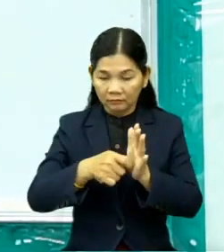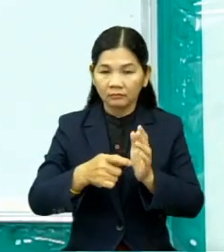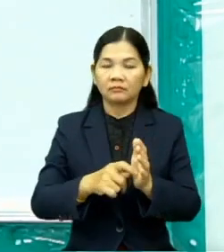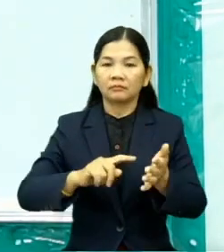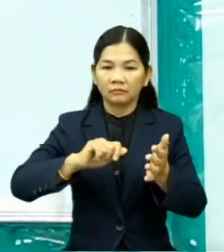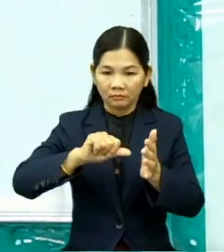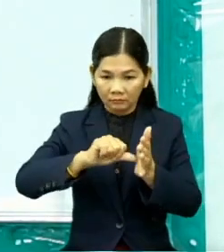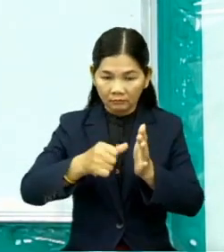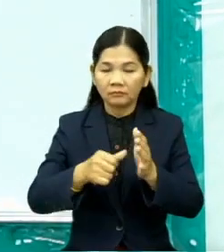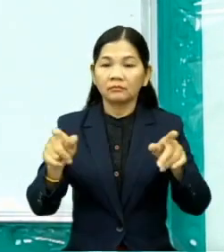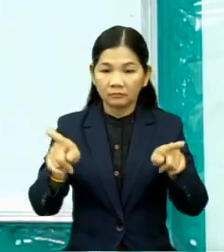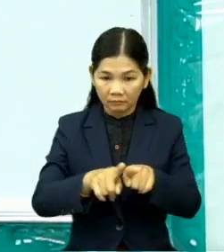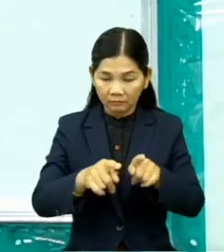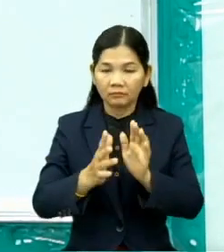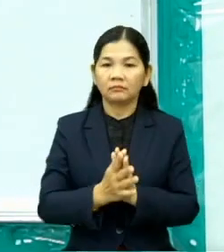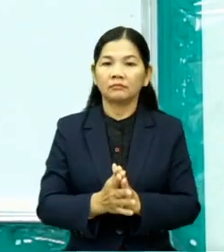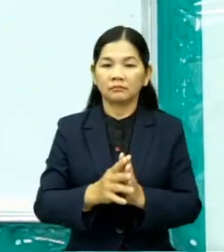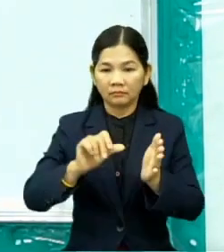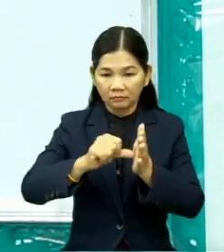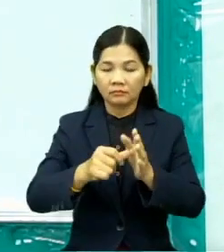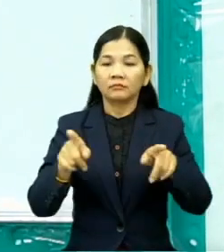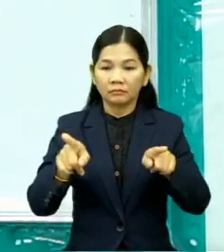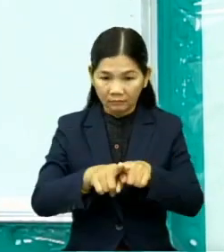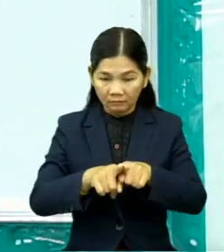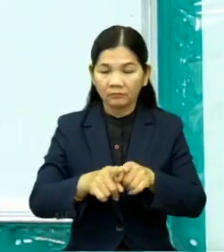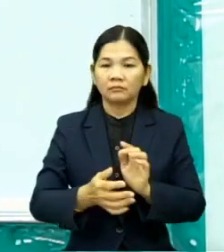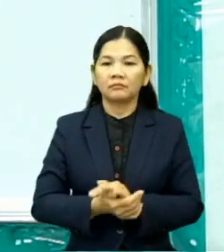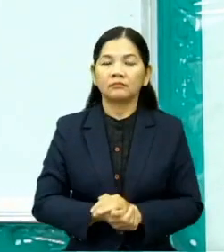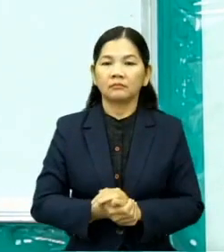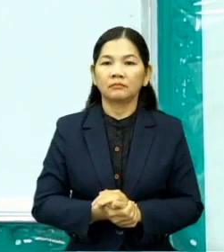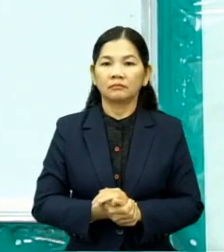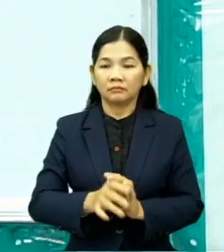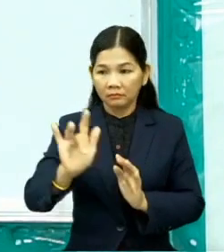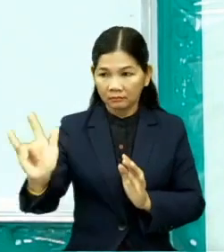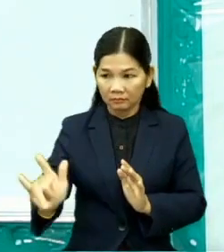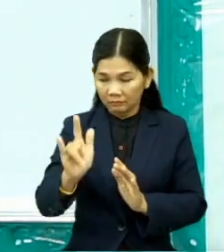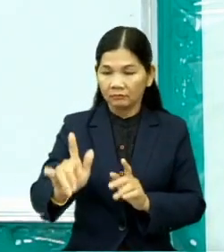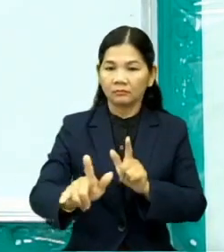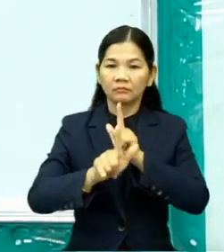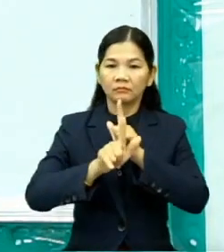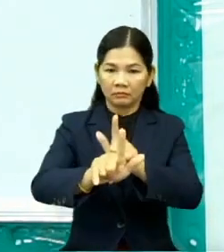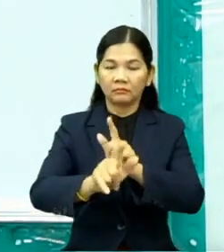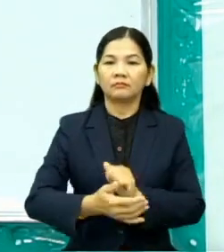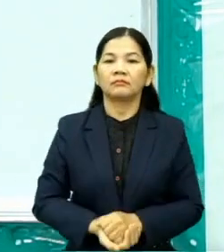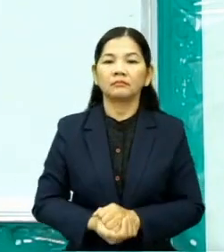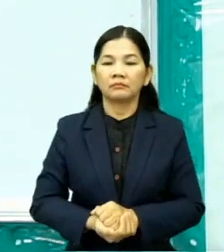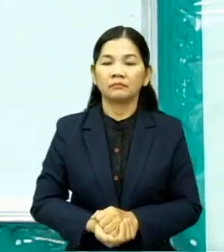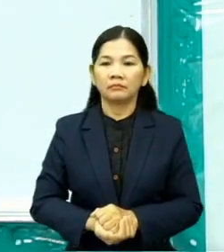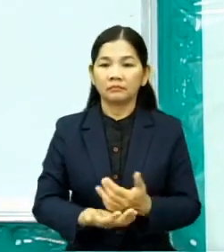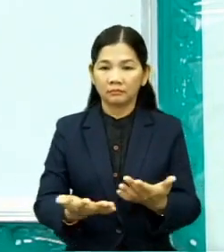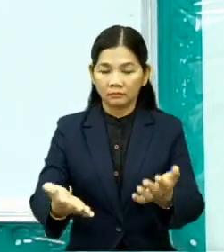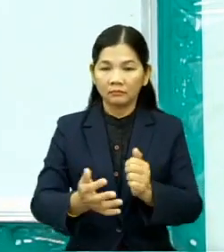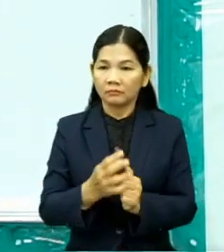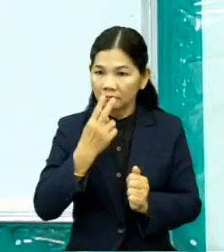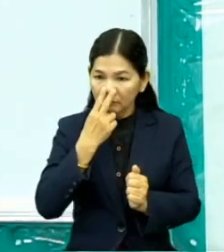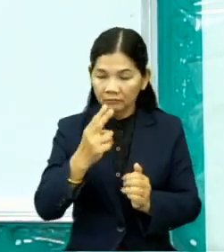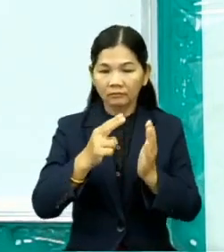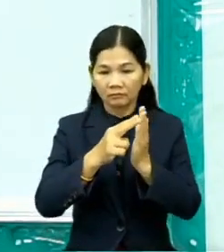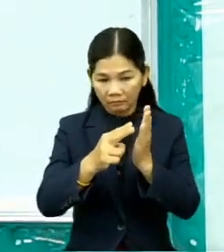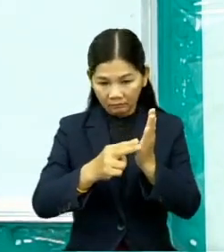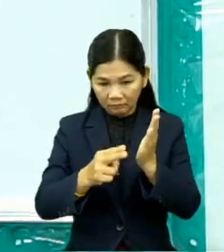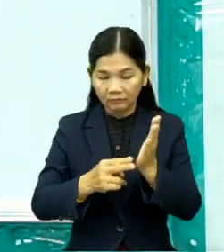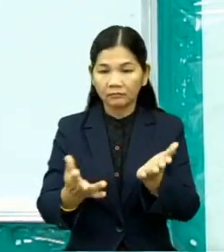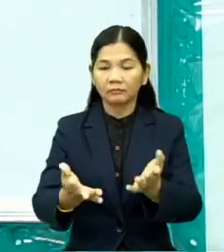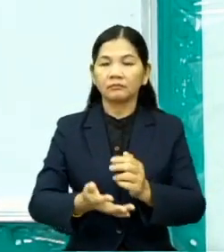ចនៈសព្ទគឺមានន័យថាពាក្យដែលមានន័យដូចគ្នាហើយអាចប្រើជំនួសគ្នាបានតើឥឡូវយើងទៅមើលនៅក្នុងអត្ថបទ